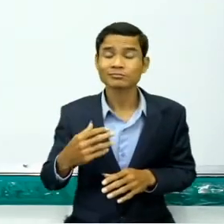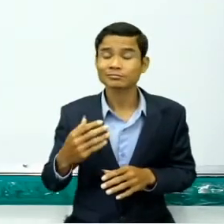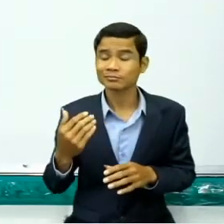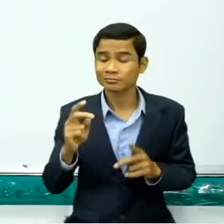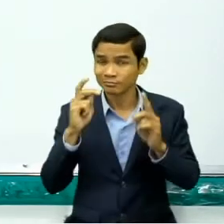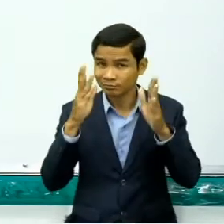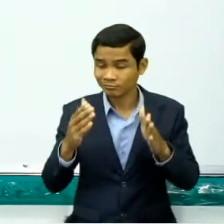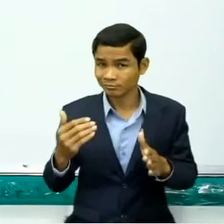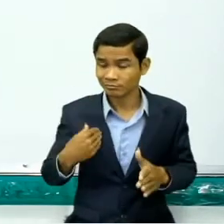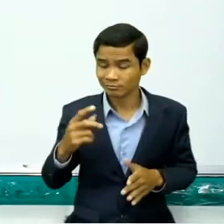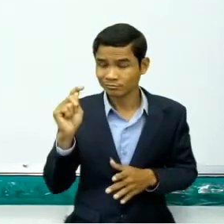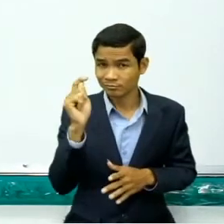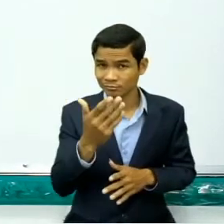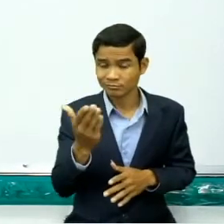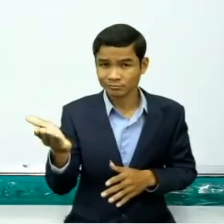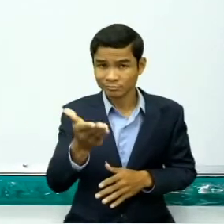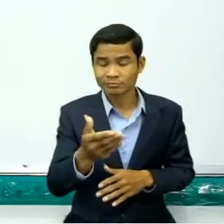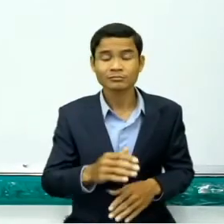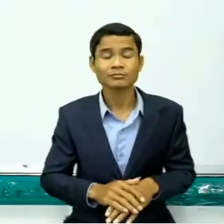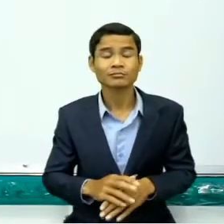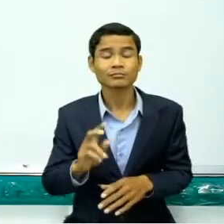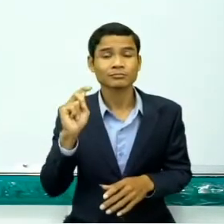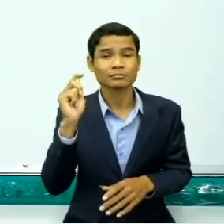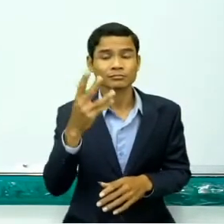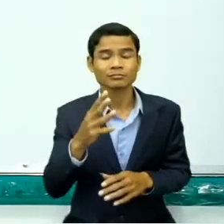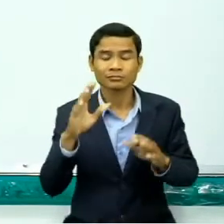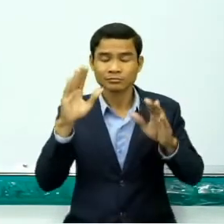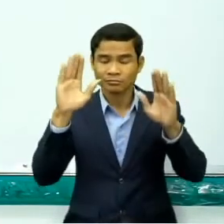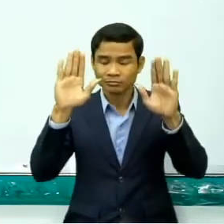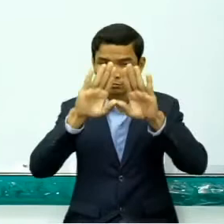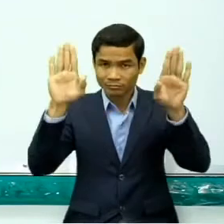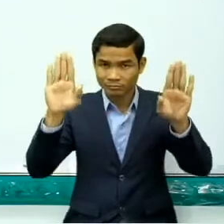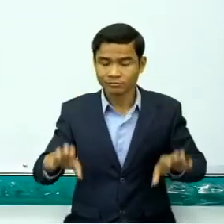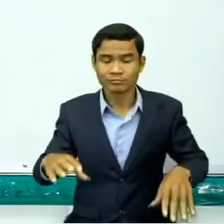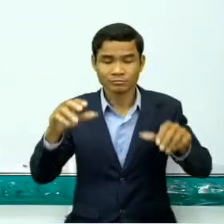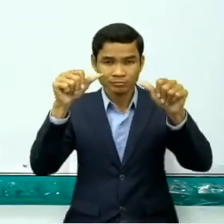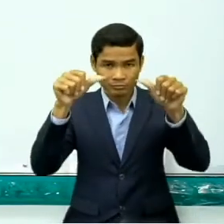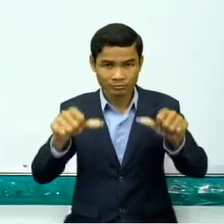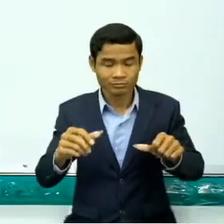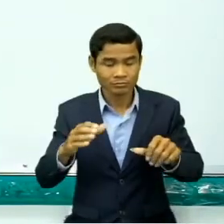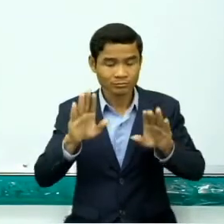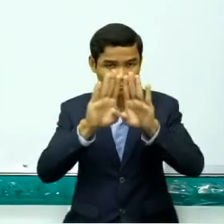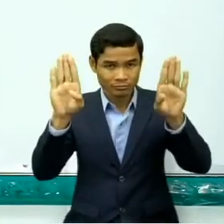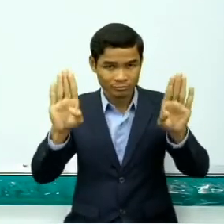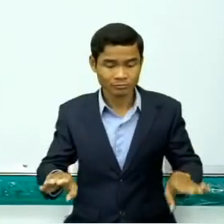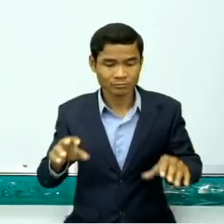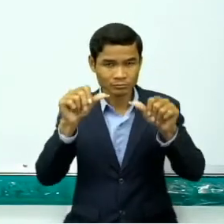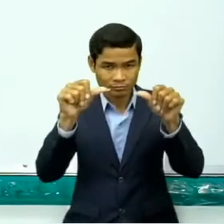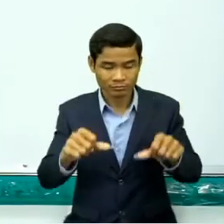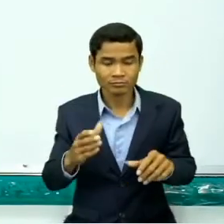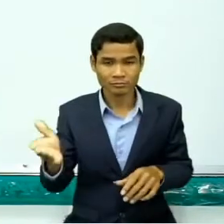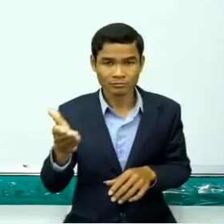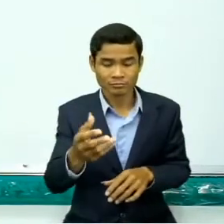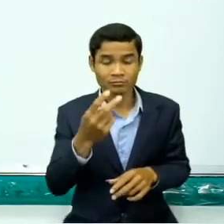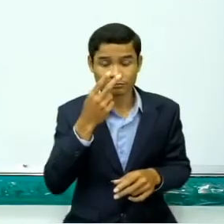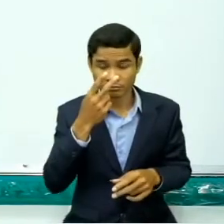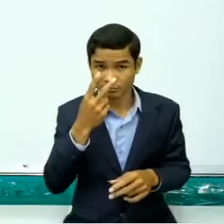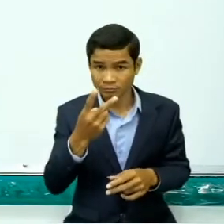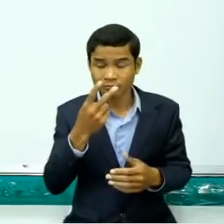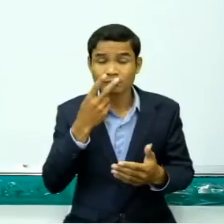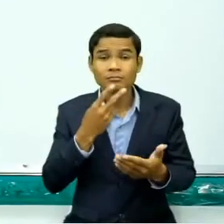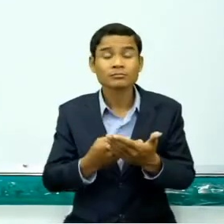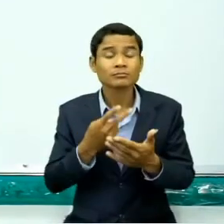hiếp chà lấy nè kru bật năng lực đặc khiến con con cho rùm cháy ta con khai rùm ở vầy khá